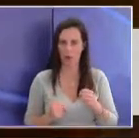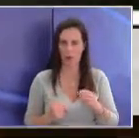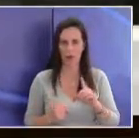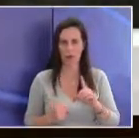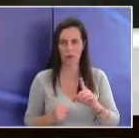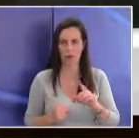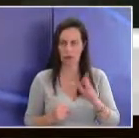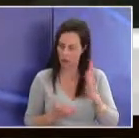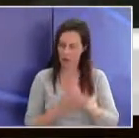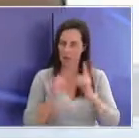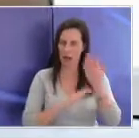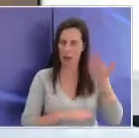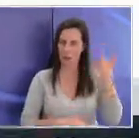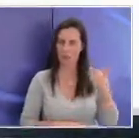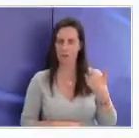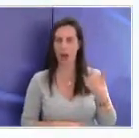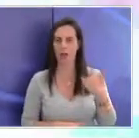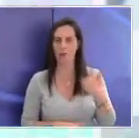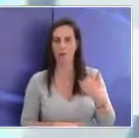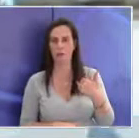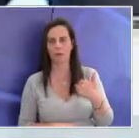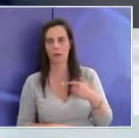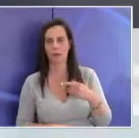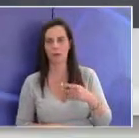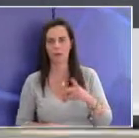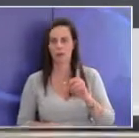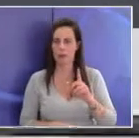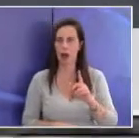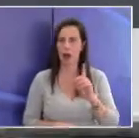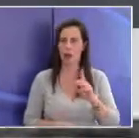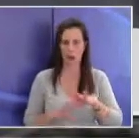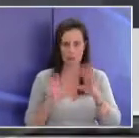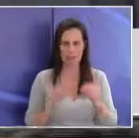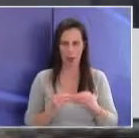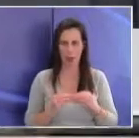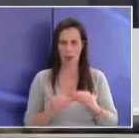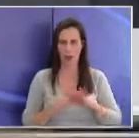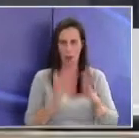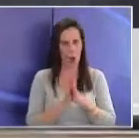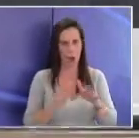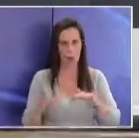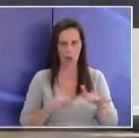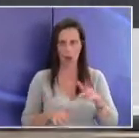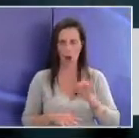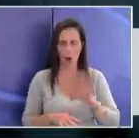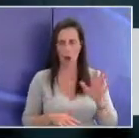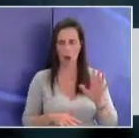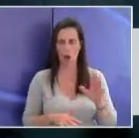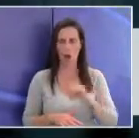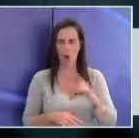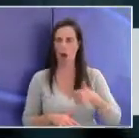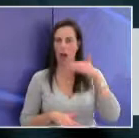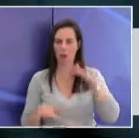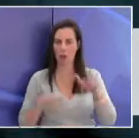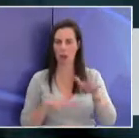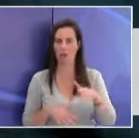מספיק תקטינים בעבר. לא, אבל שהוא יחד. אבל מעסיק אותי. זה מעסיק אותי. אבל בכלל, כל הממשלה, לא רק הראש